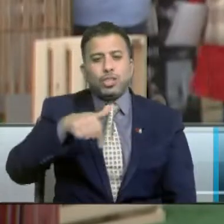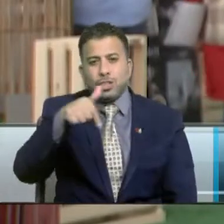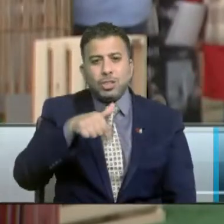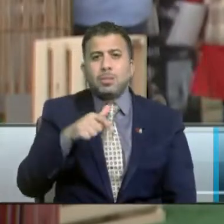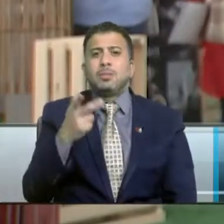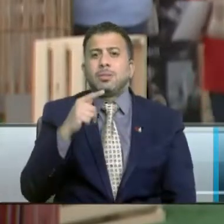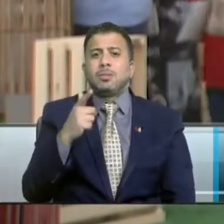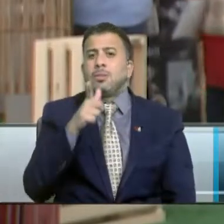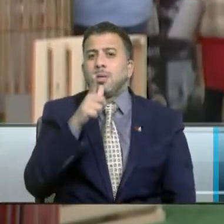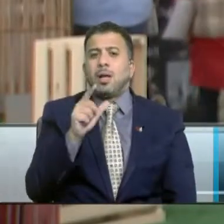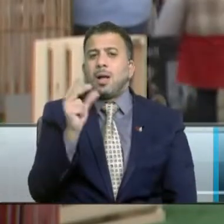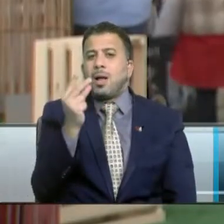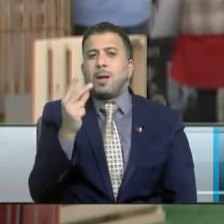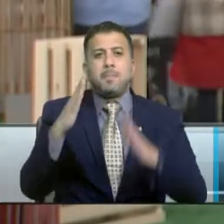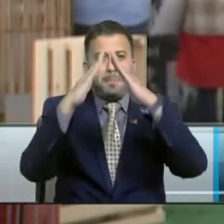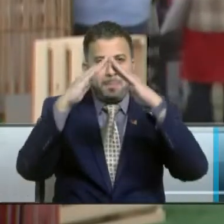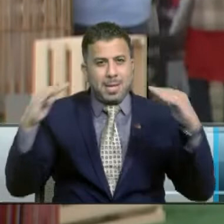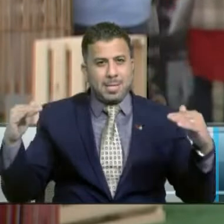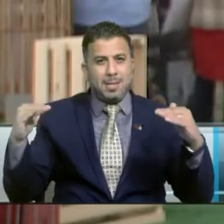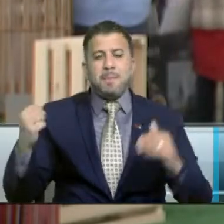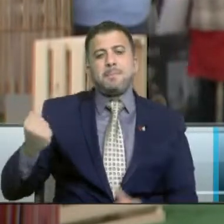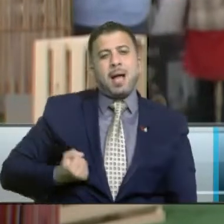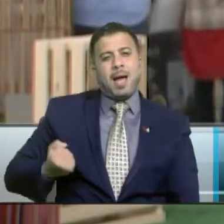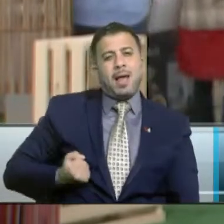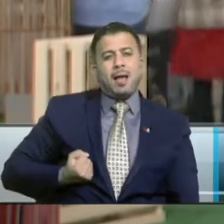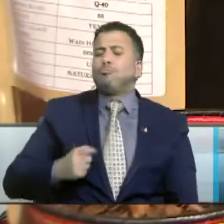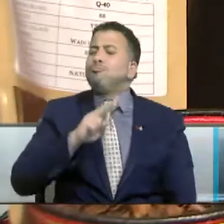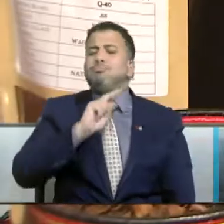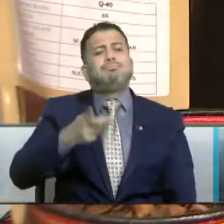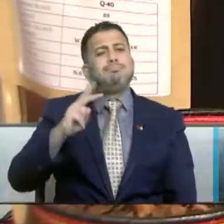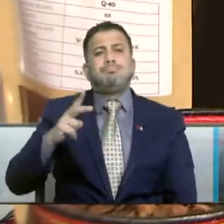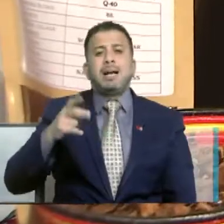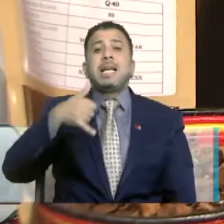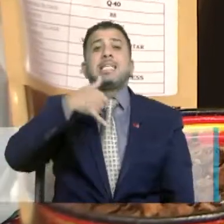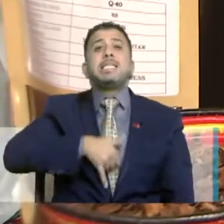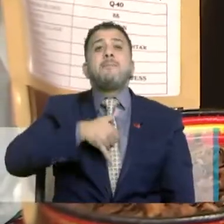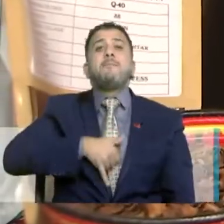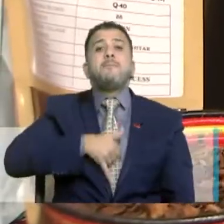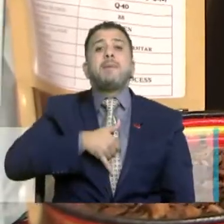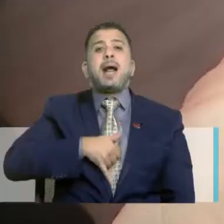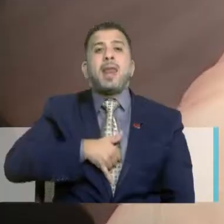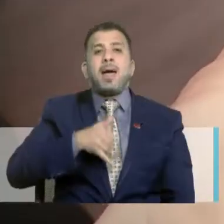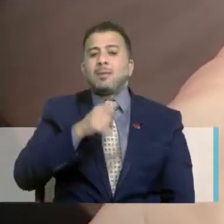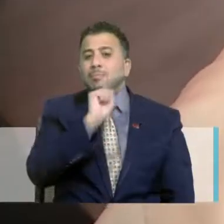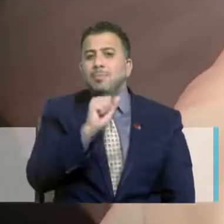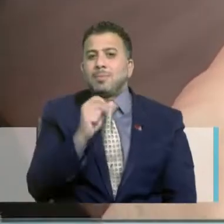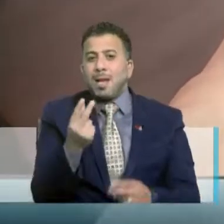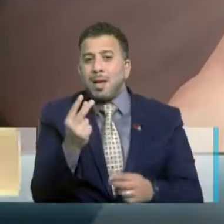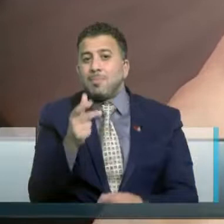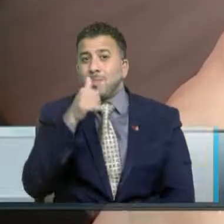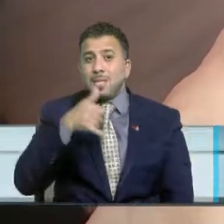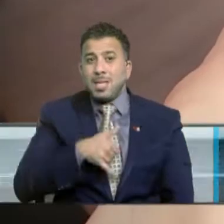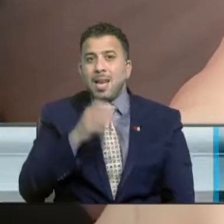والقهوة الخاصة بمصر والبحرين، وتنوع ما شاء الله مختلف. القهوة اليمنية التراثية كانت دائما بتحضر